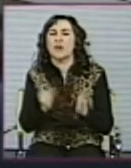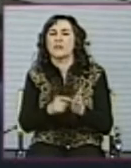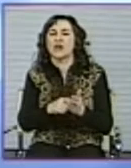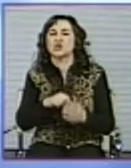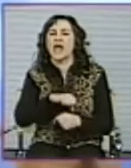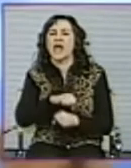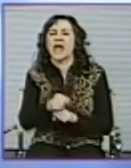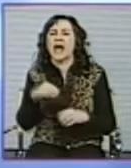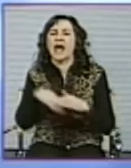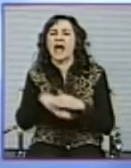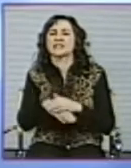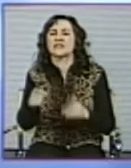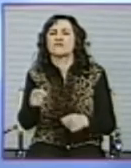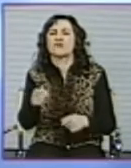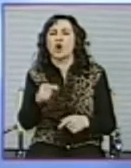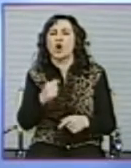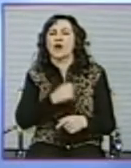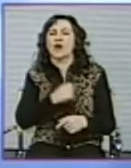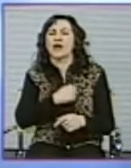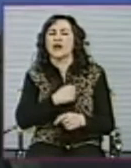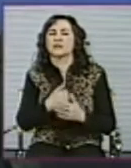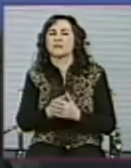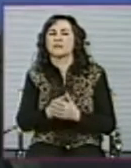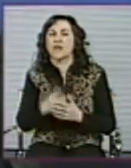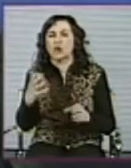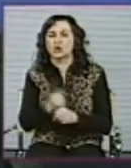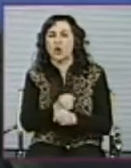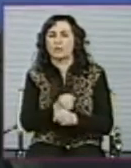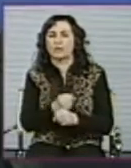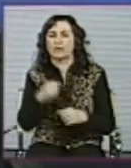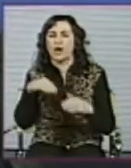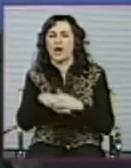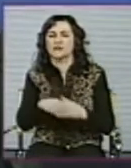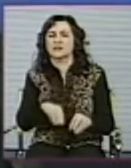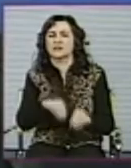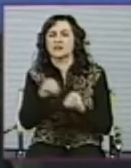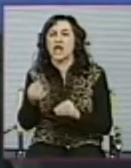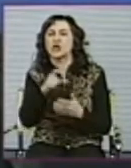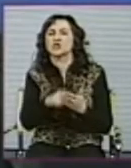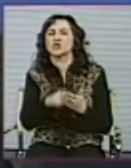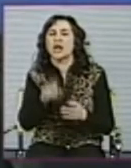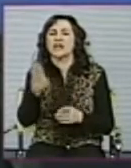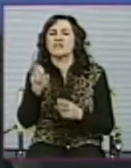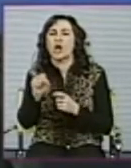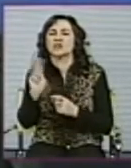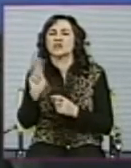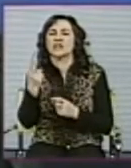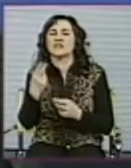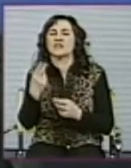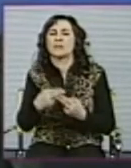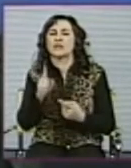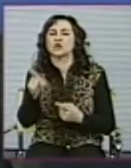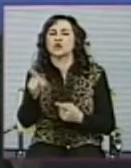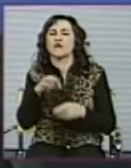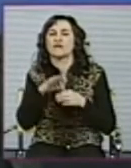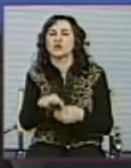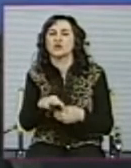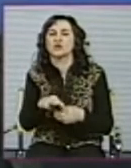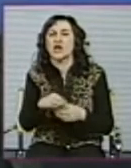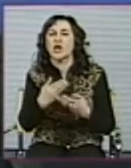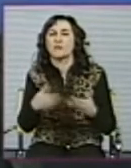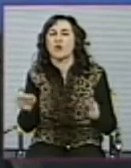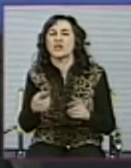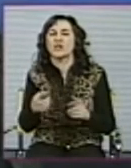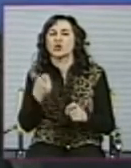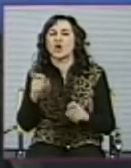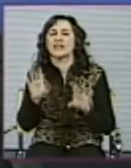азил во Канада и веќе таму доби азил и е член на нивната конзервативна партија, тој води повеќе